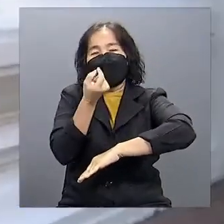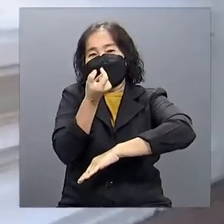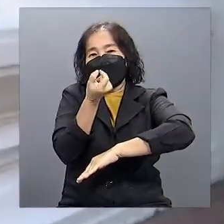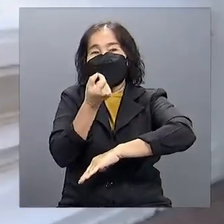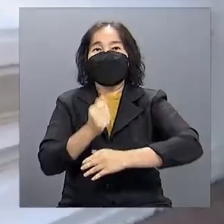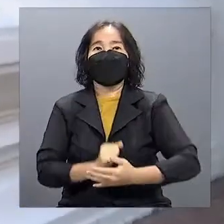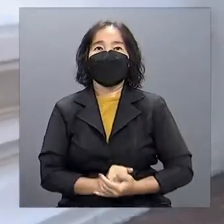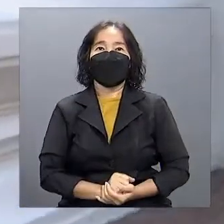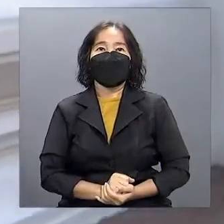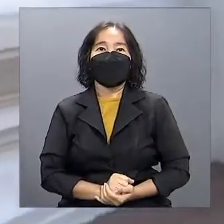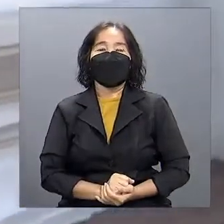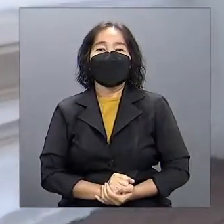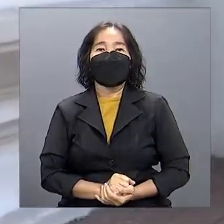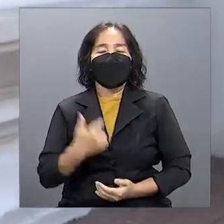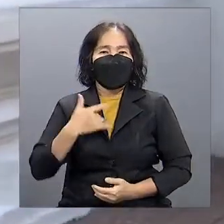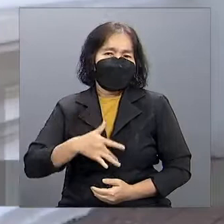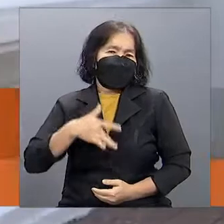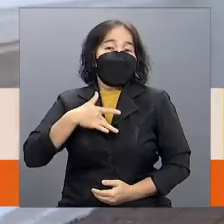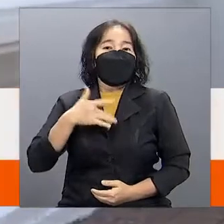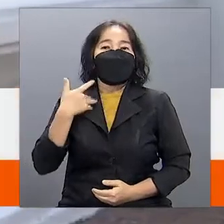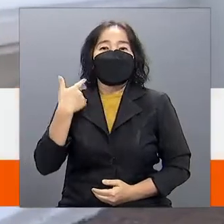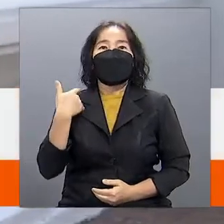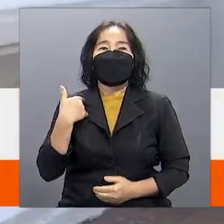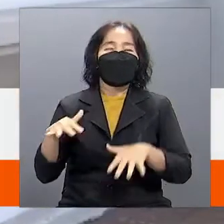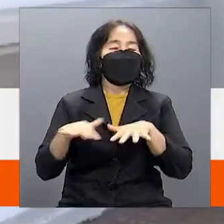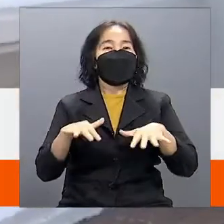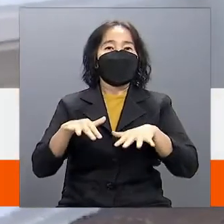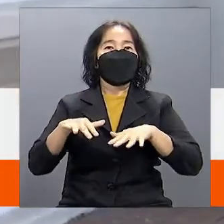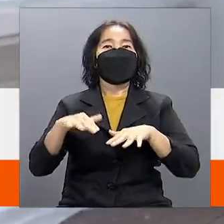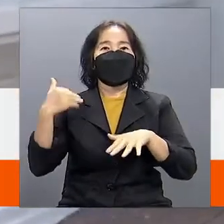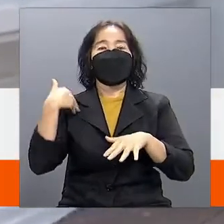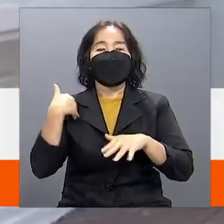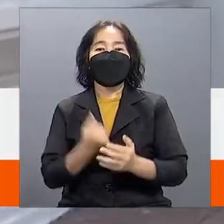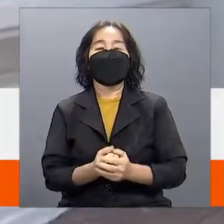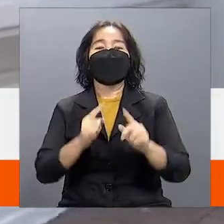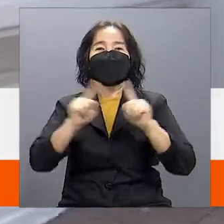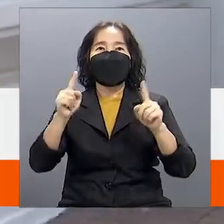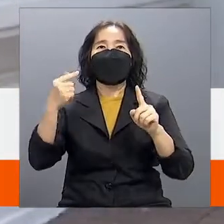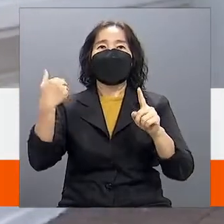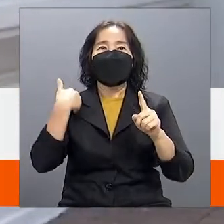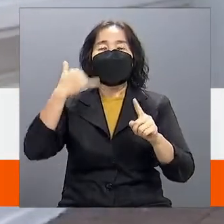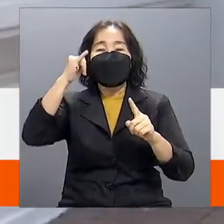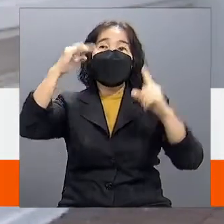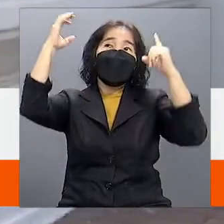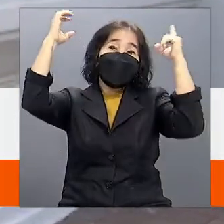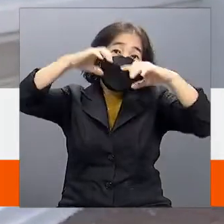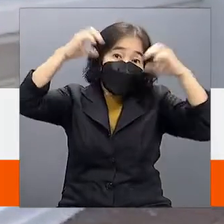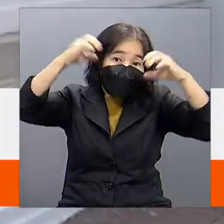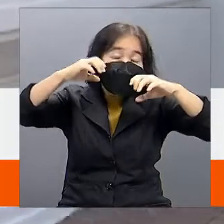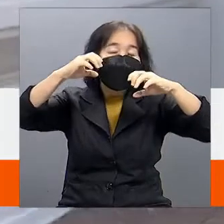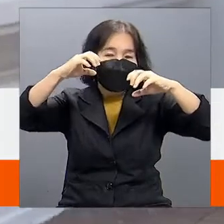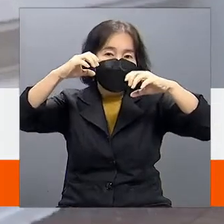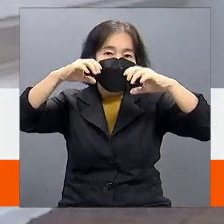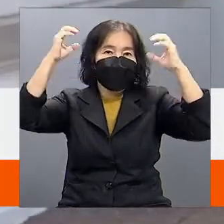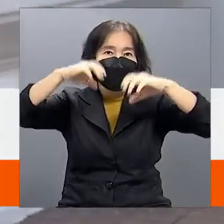แสงแล้วก็คิดว่าฝนน่าจะสาดเข้าตรงนี้จะมีอาจจะมีผลเวลาช่วงฝนตกจะทำให้ภาพจิตรกรรมฝา